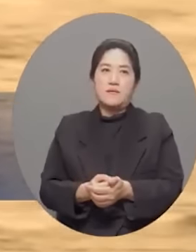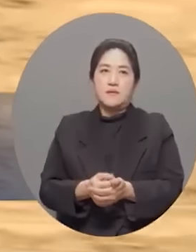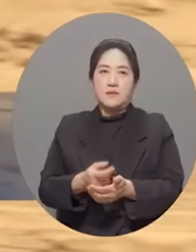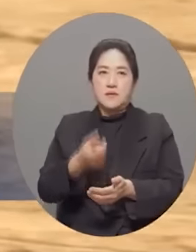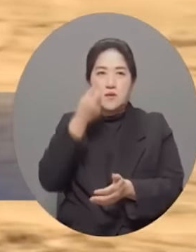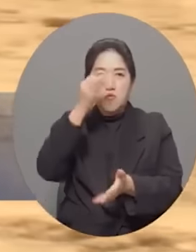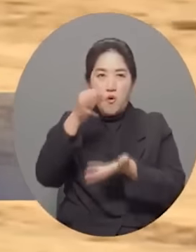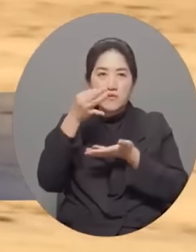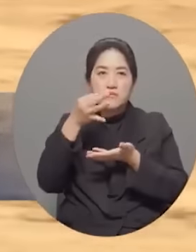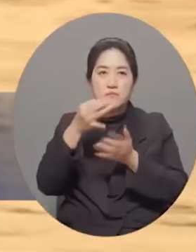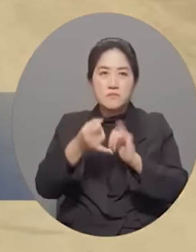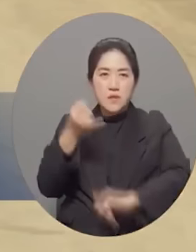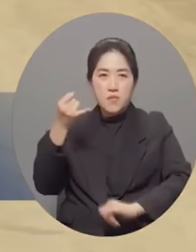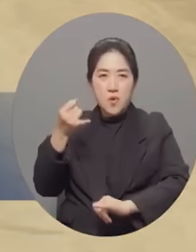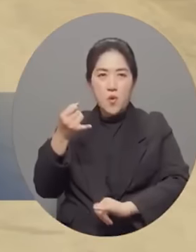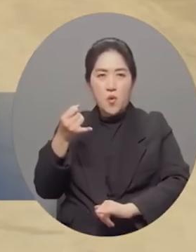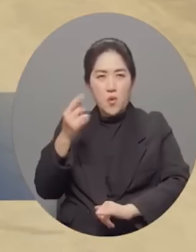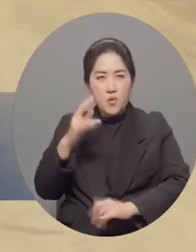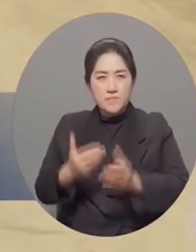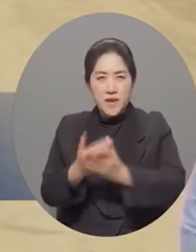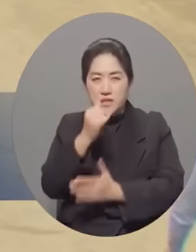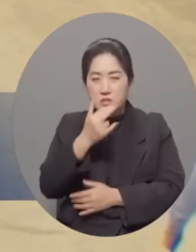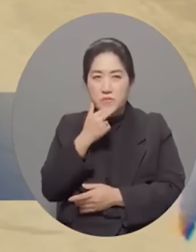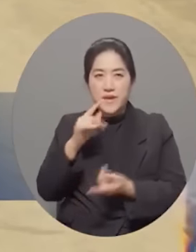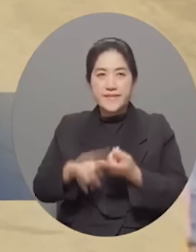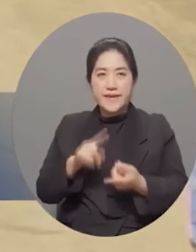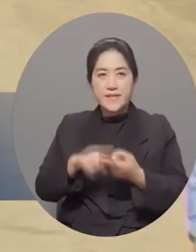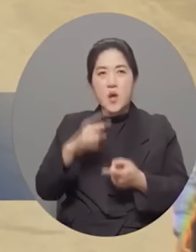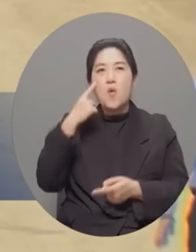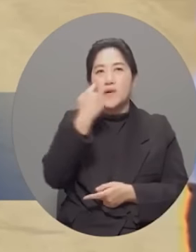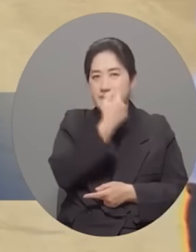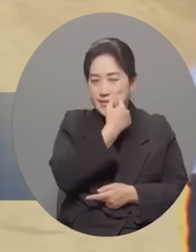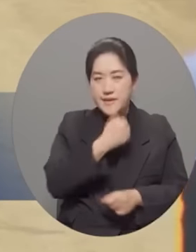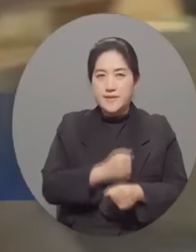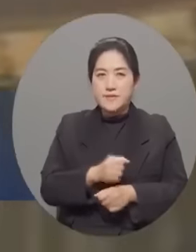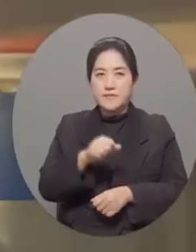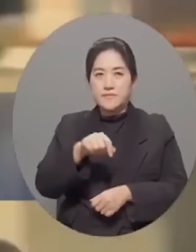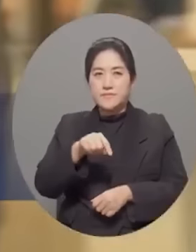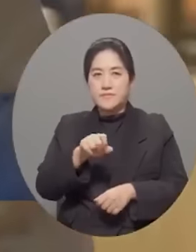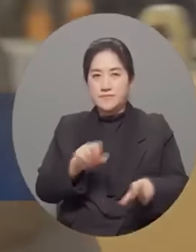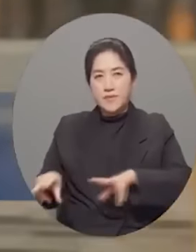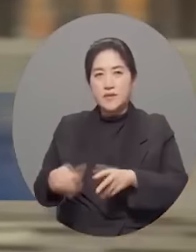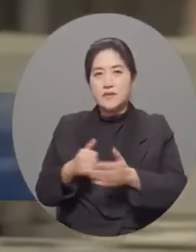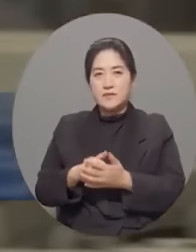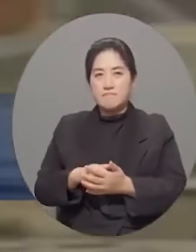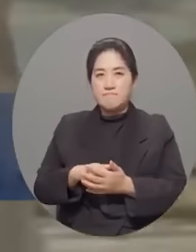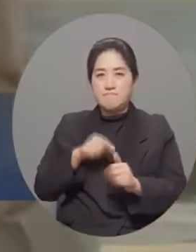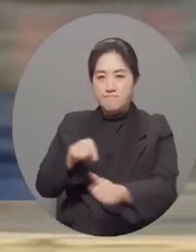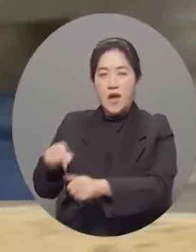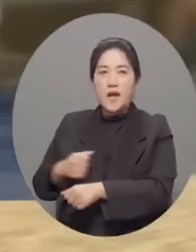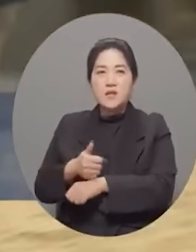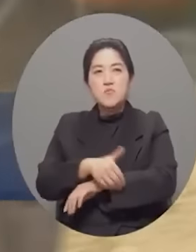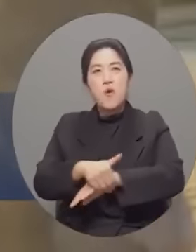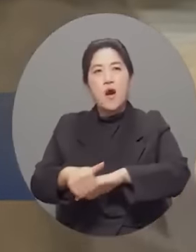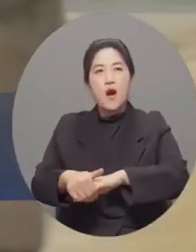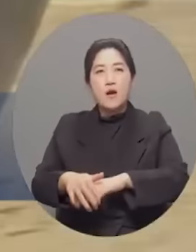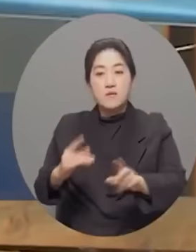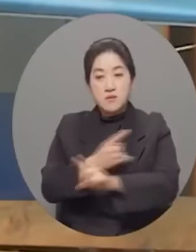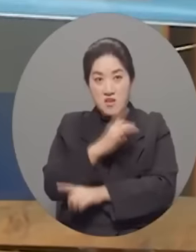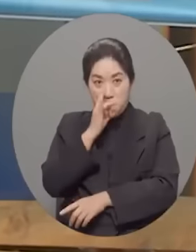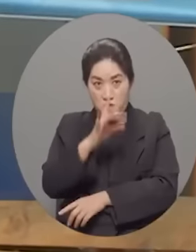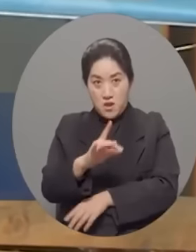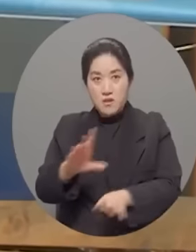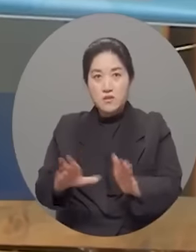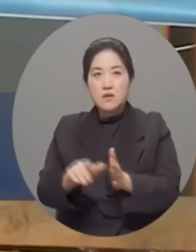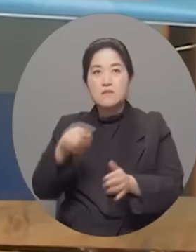혹시나 발생을 하고 있는지 이런 부분들을 확인을 해서 바로 그 자리에서 좀 지도를 하려고 합니다. 시정진 씨가 안 됐을